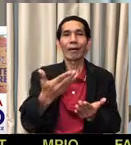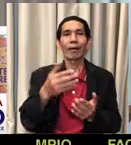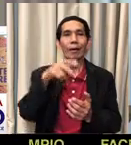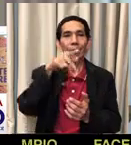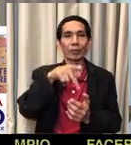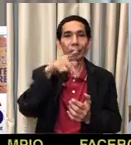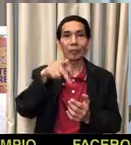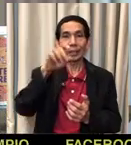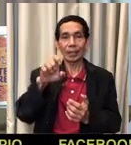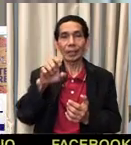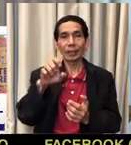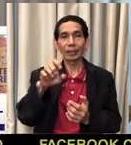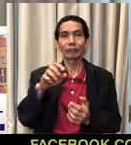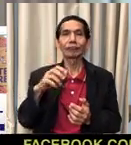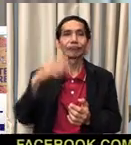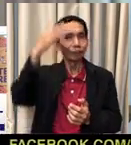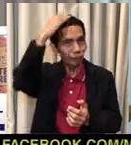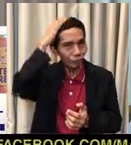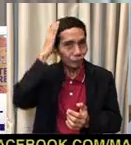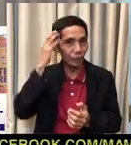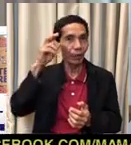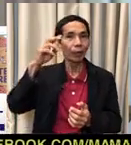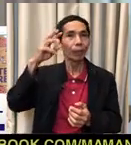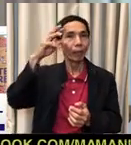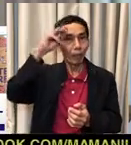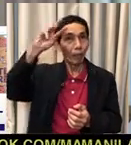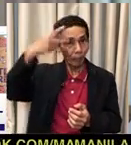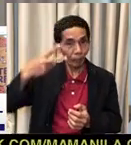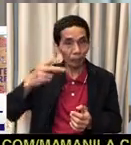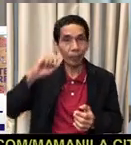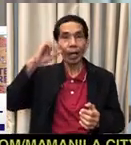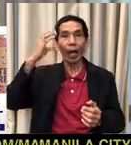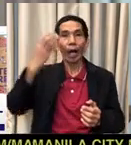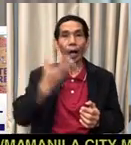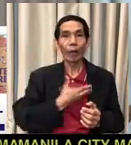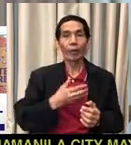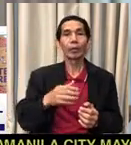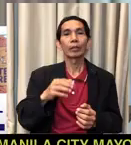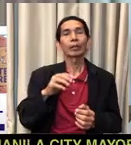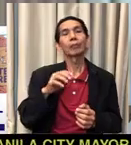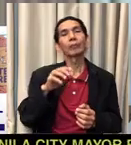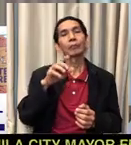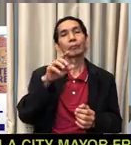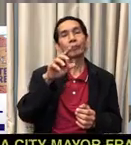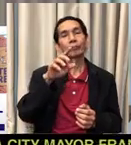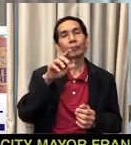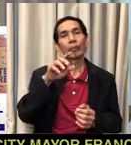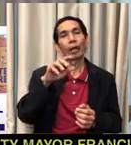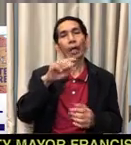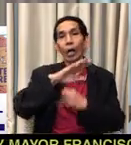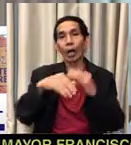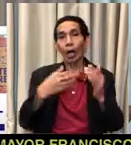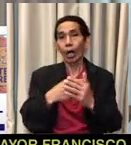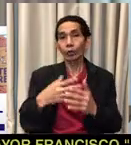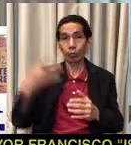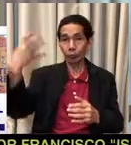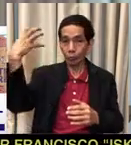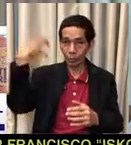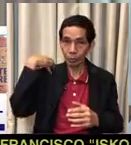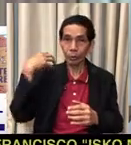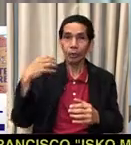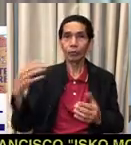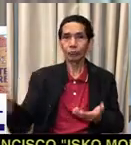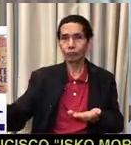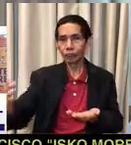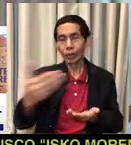PPE. Pinakiusapan ko si Vice Mayor at ang ating MDRRMO at mga usyal.